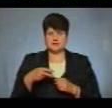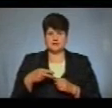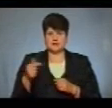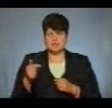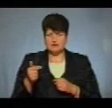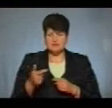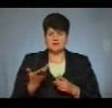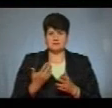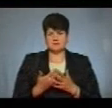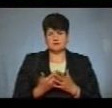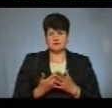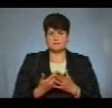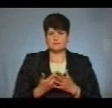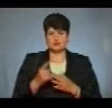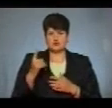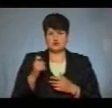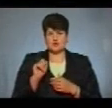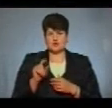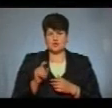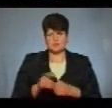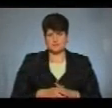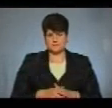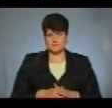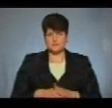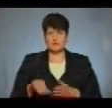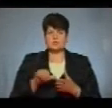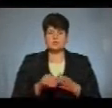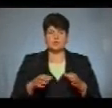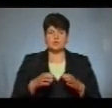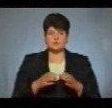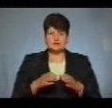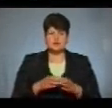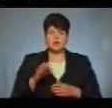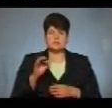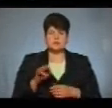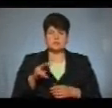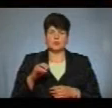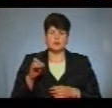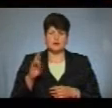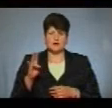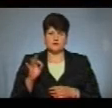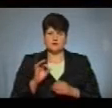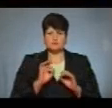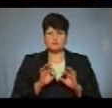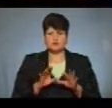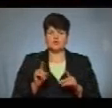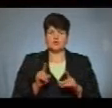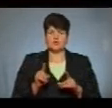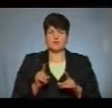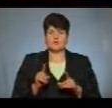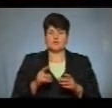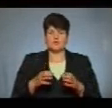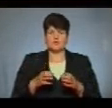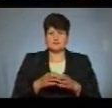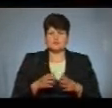і десь 100 злотих. Учасниця колективу «Селебриті» Оксана Лук'янова розповіла, колектив звертався до берегової